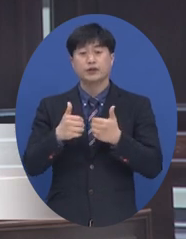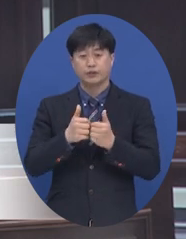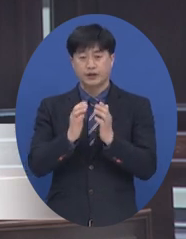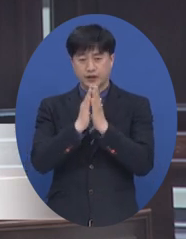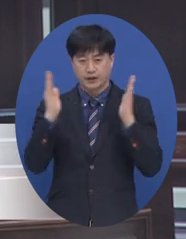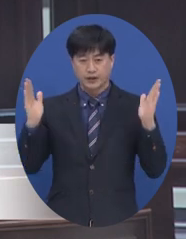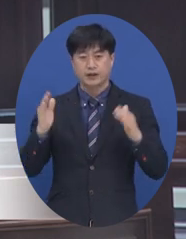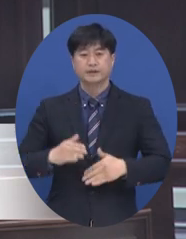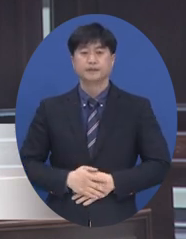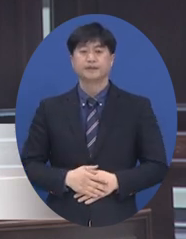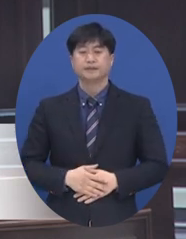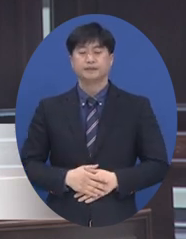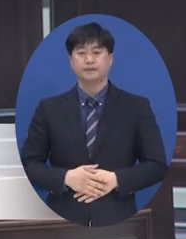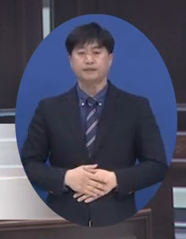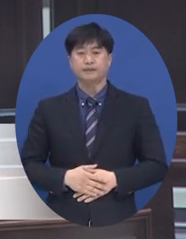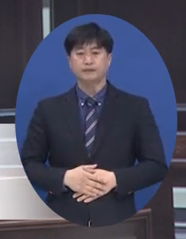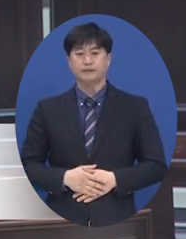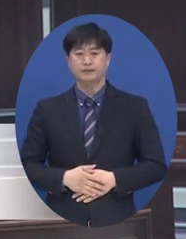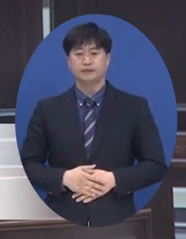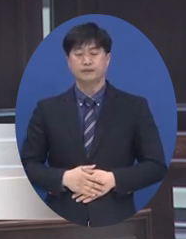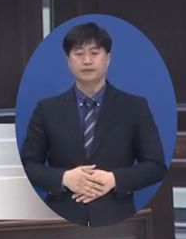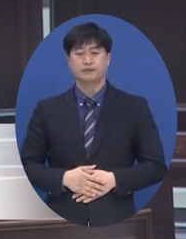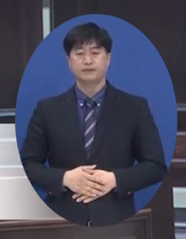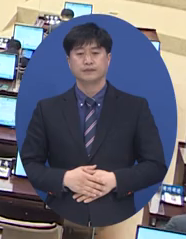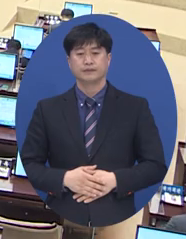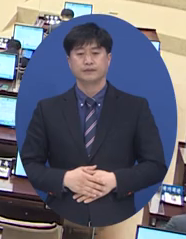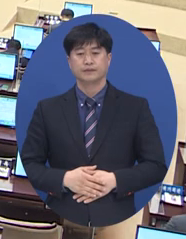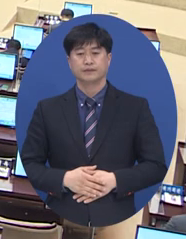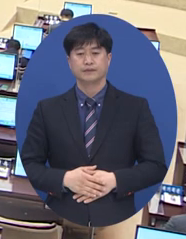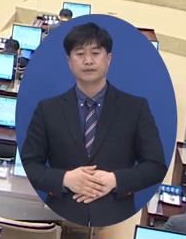임시회가 열렸습니다. 최지현 기자입니다.